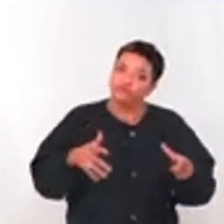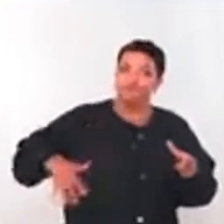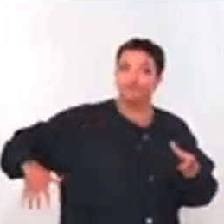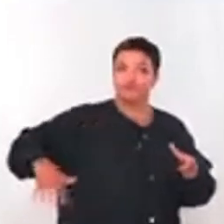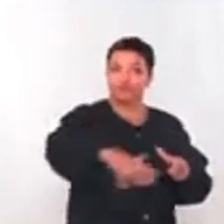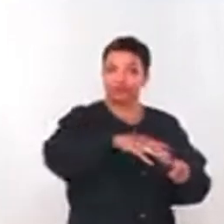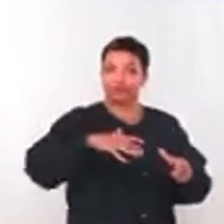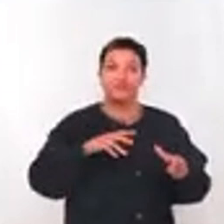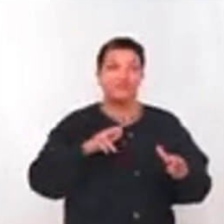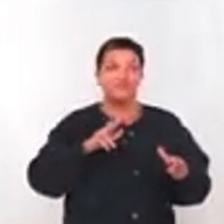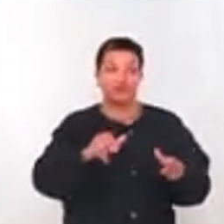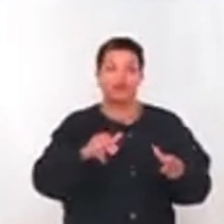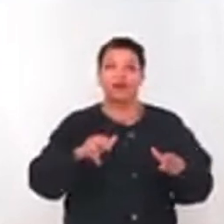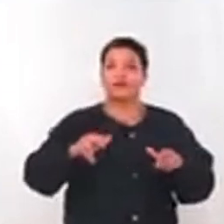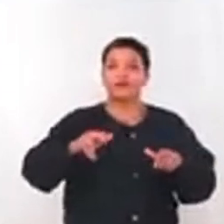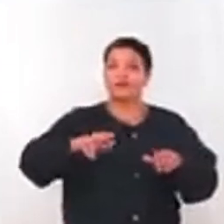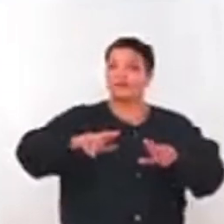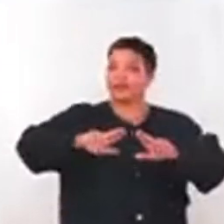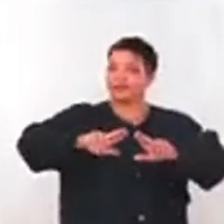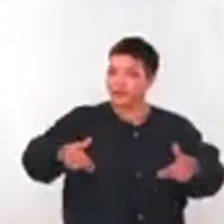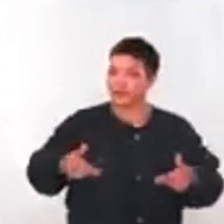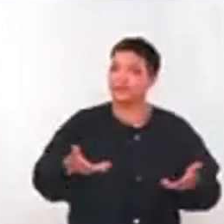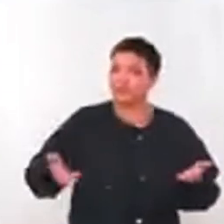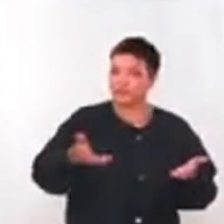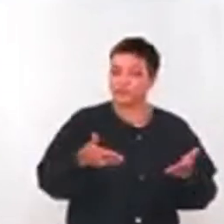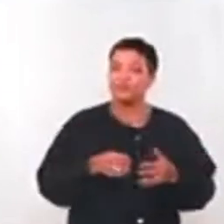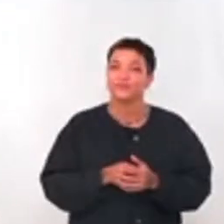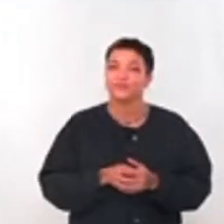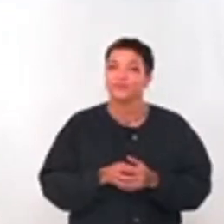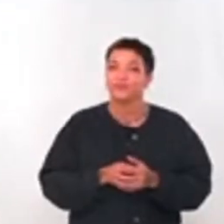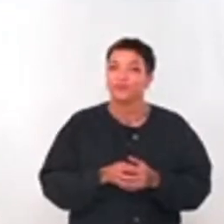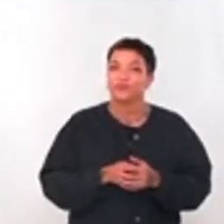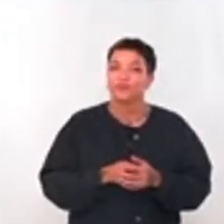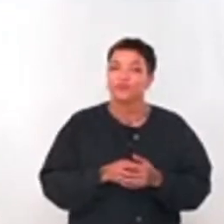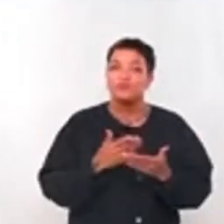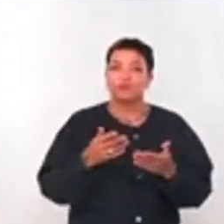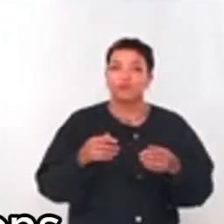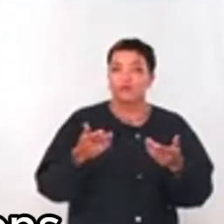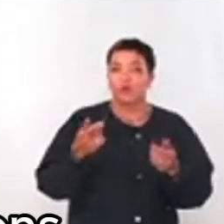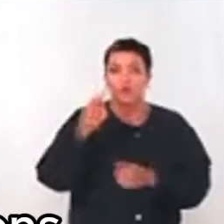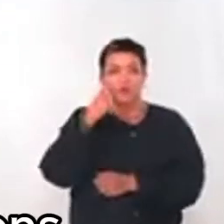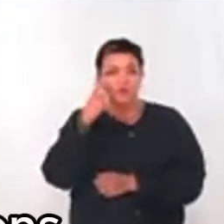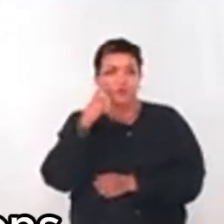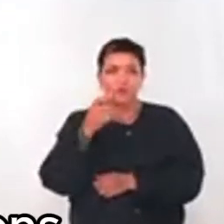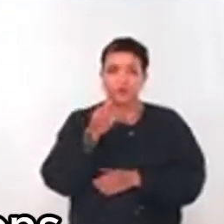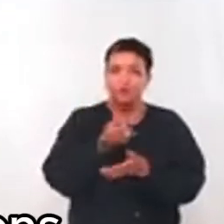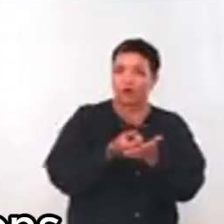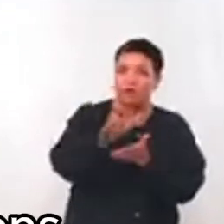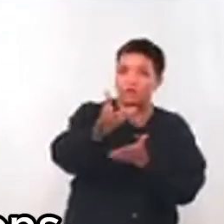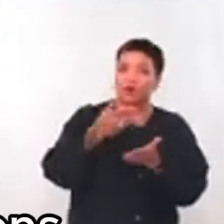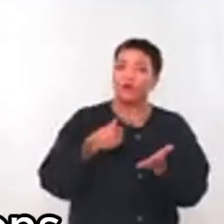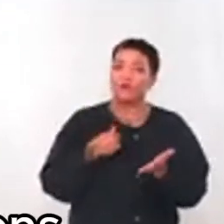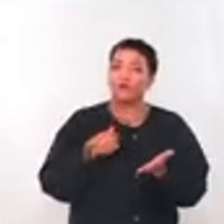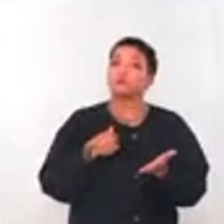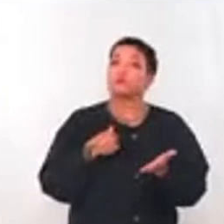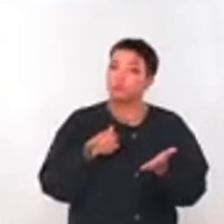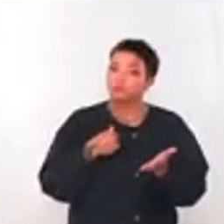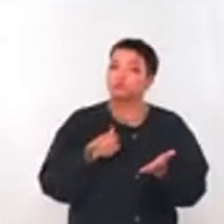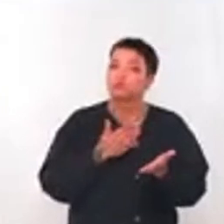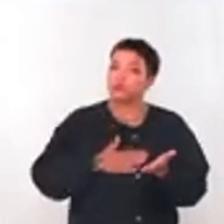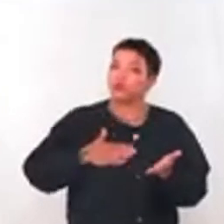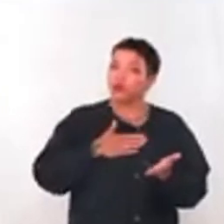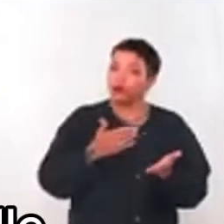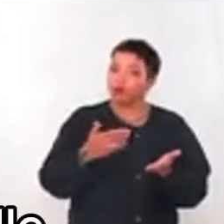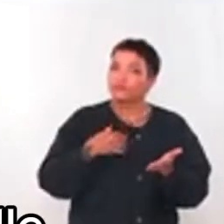signé bientôt en conseil de métropole, nous avons fait remonter différentes observations et nous sommes assez satisfaits que les observations de la ville